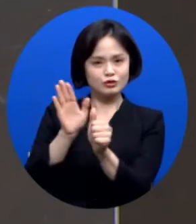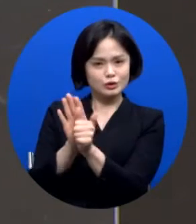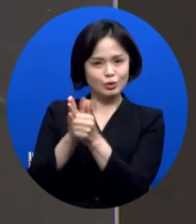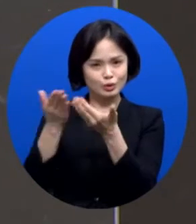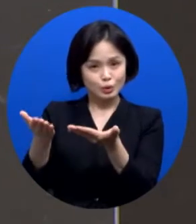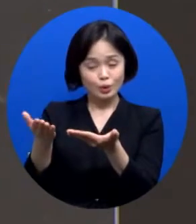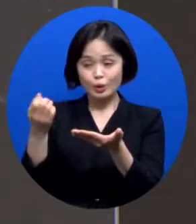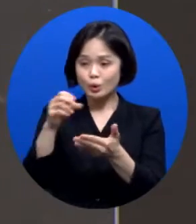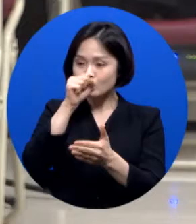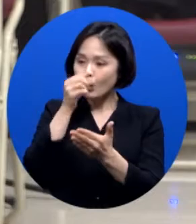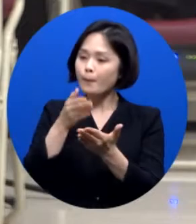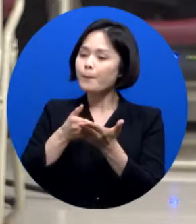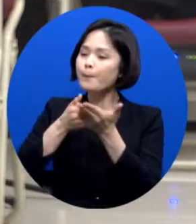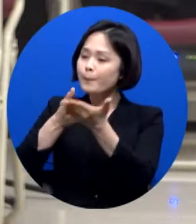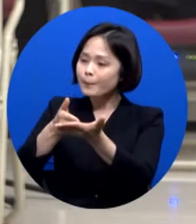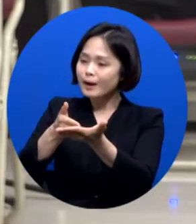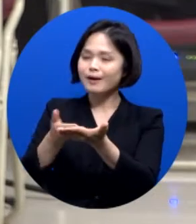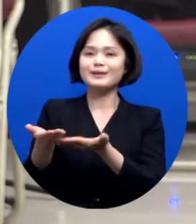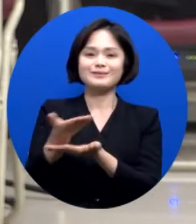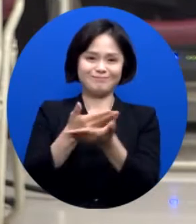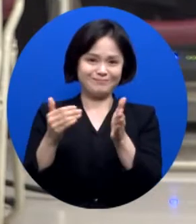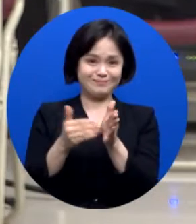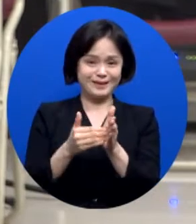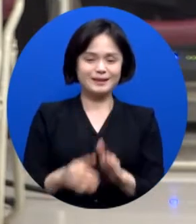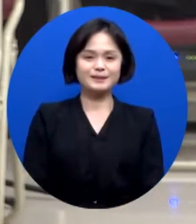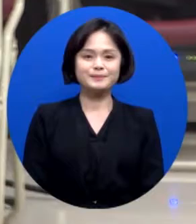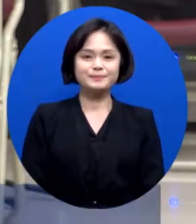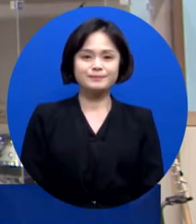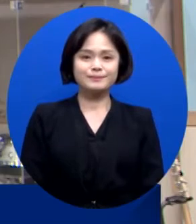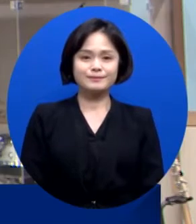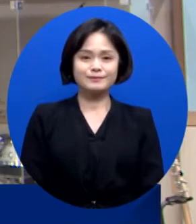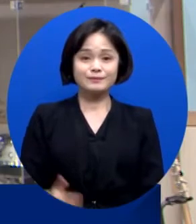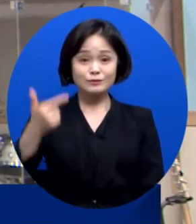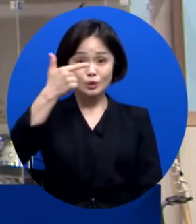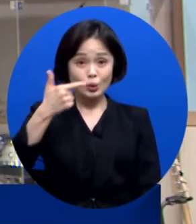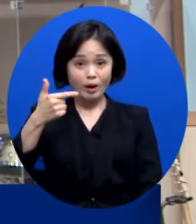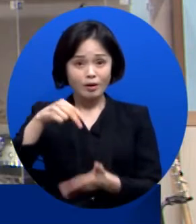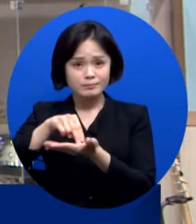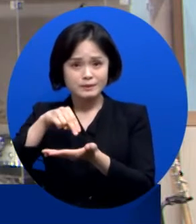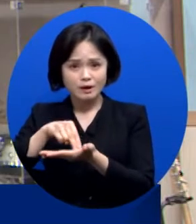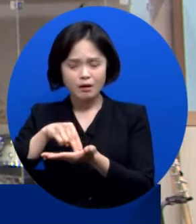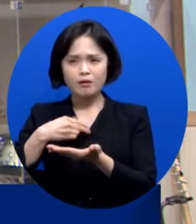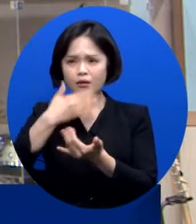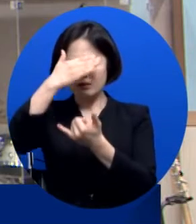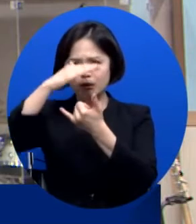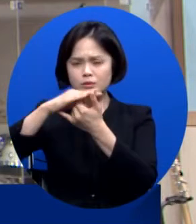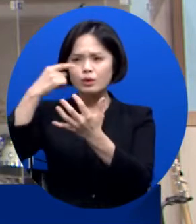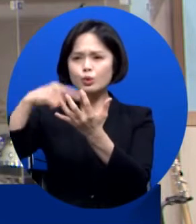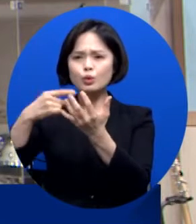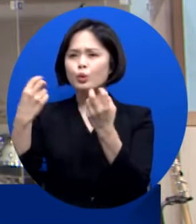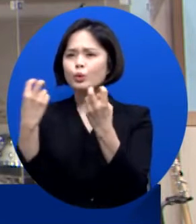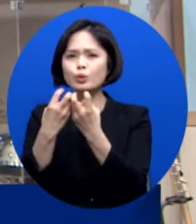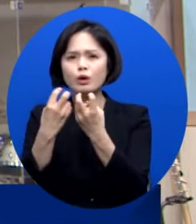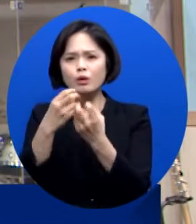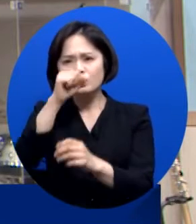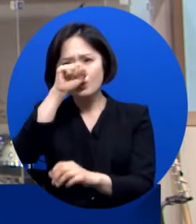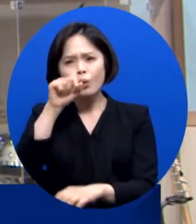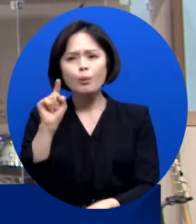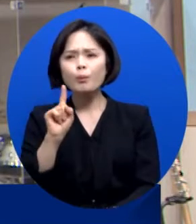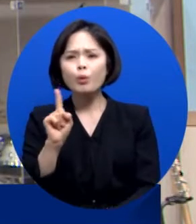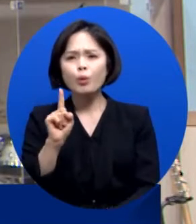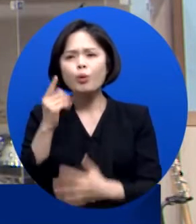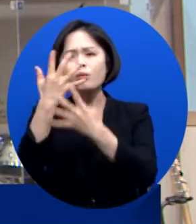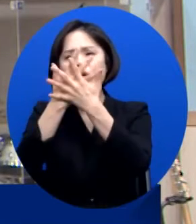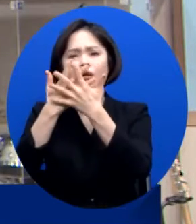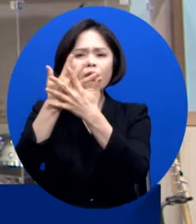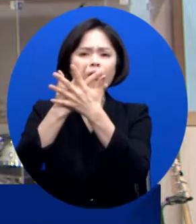방안을 제시하는 자리로 마련됐습니다. 다음세대 교육이라고 하는 그런 막연하고 어떻게 이 모든